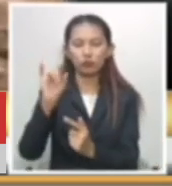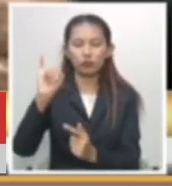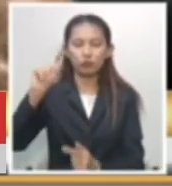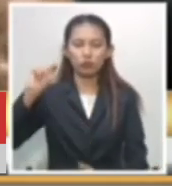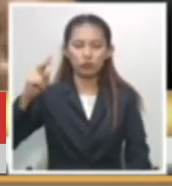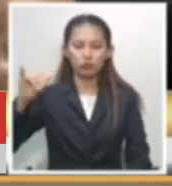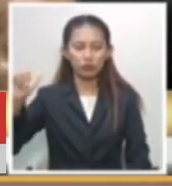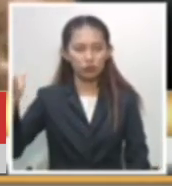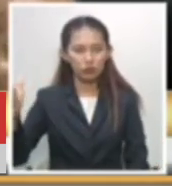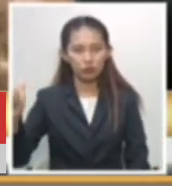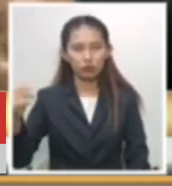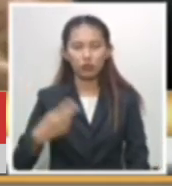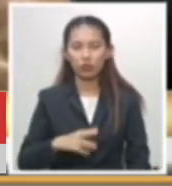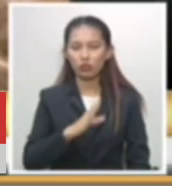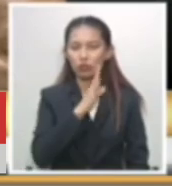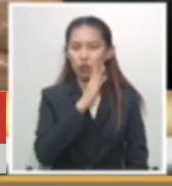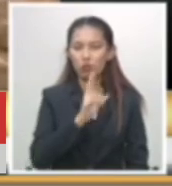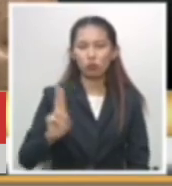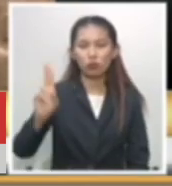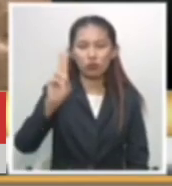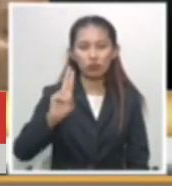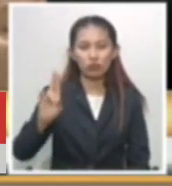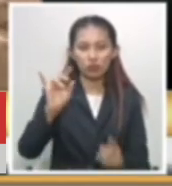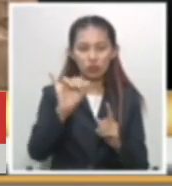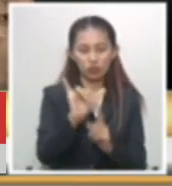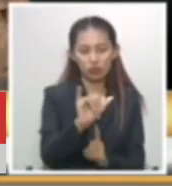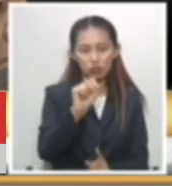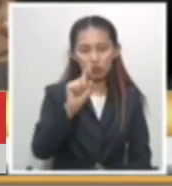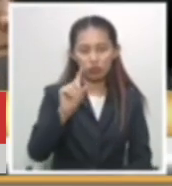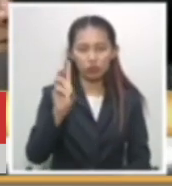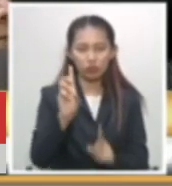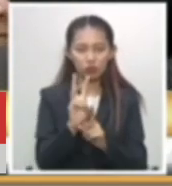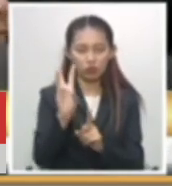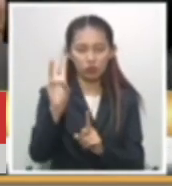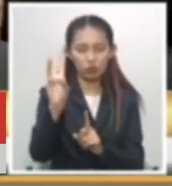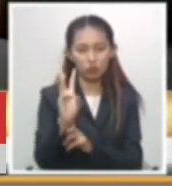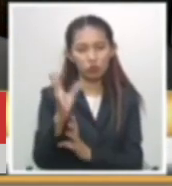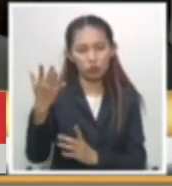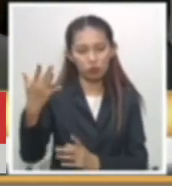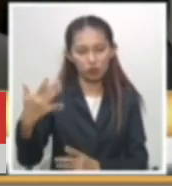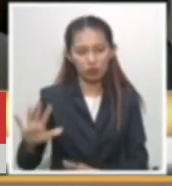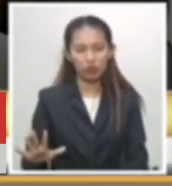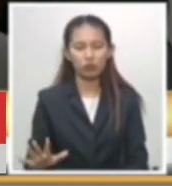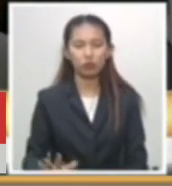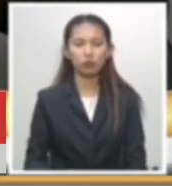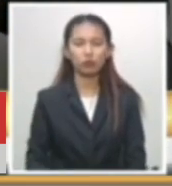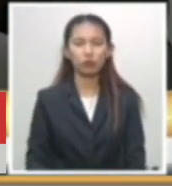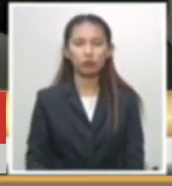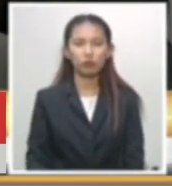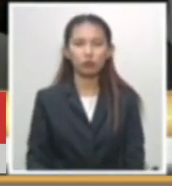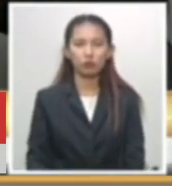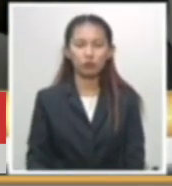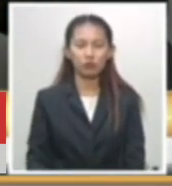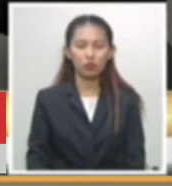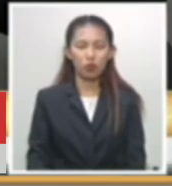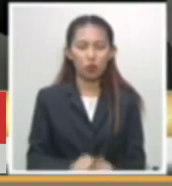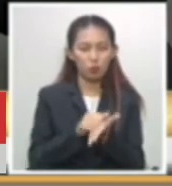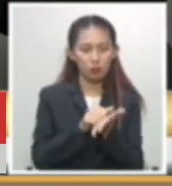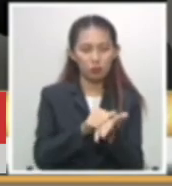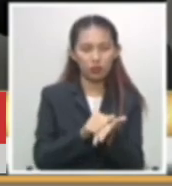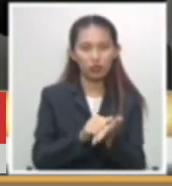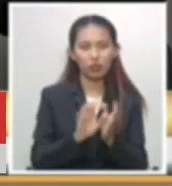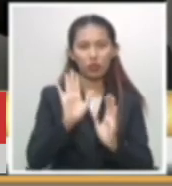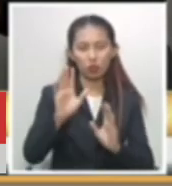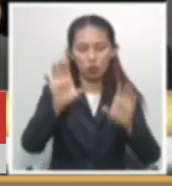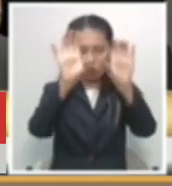ช้งบประมาณยุทธศาสตร์ที่6แล้วเนี่ยจะทำให้เกิดบริการของรัฐ